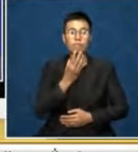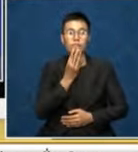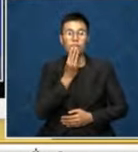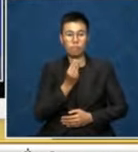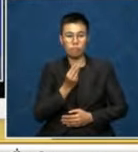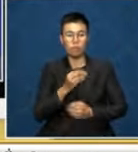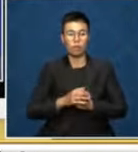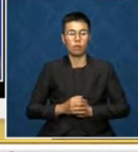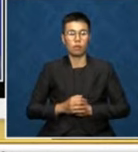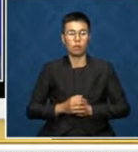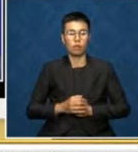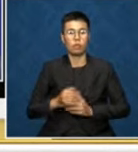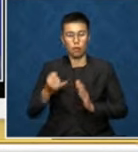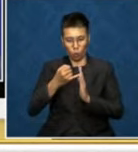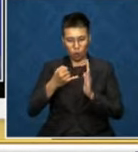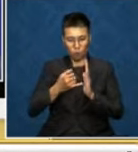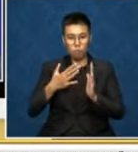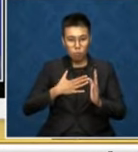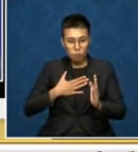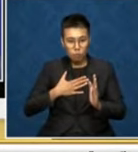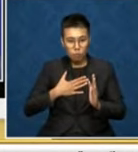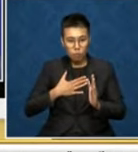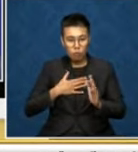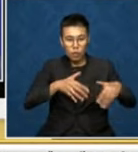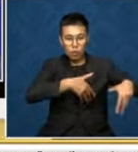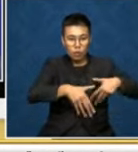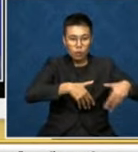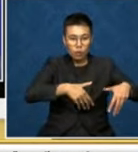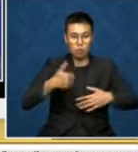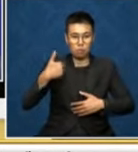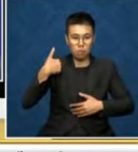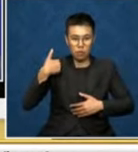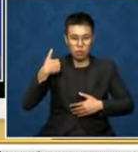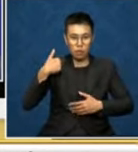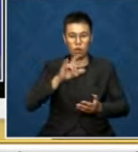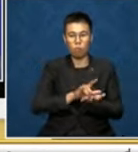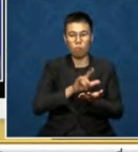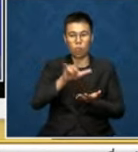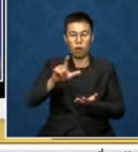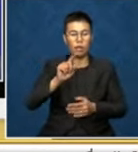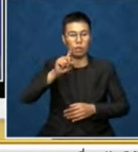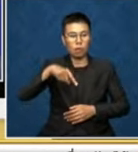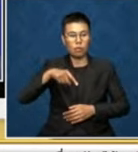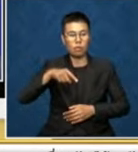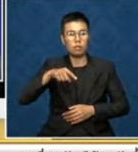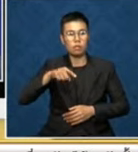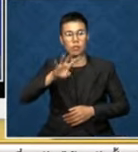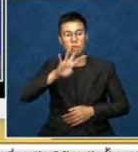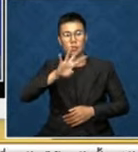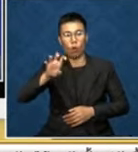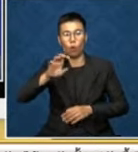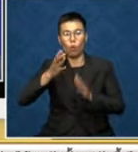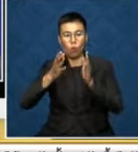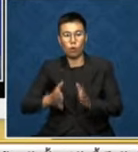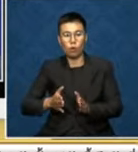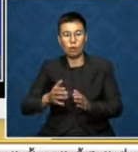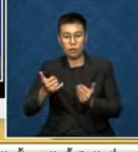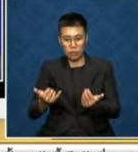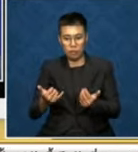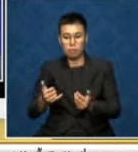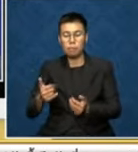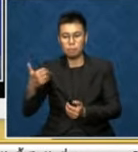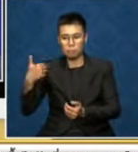มีแรงงานไปทำงานอยู่ที่อิสราเอลประมาณ 1,400 คนเวลานี้กลับมาส่วนหนึ่งนะครับ